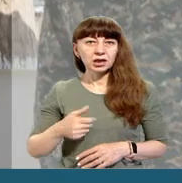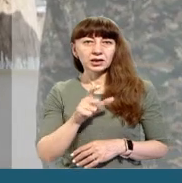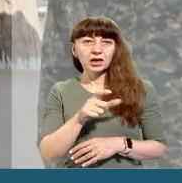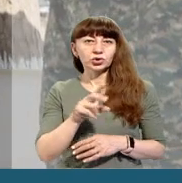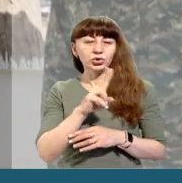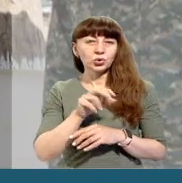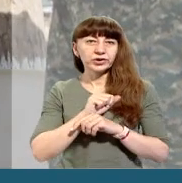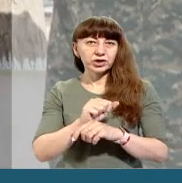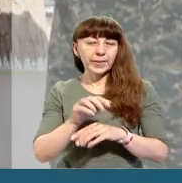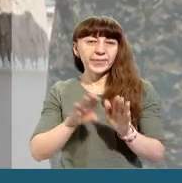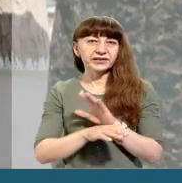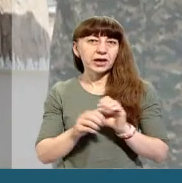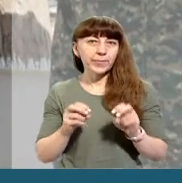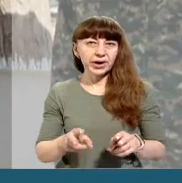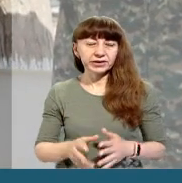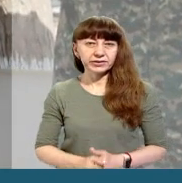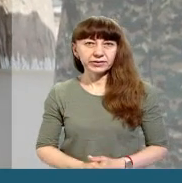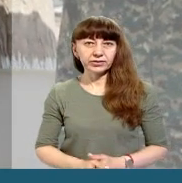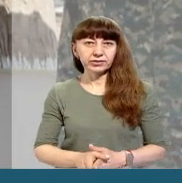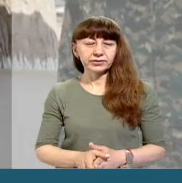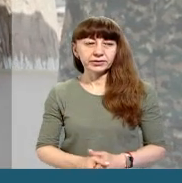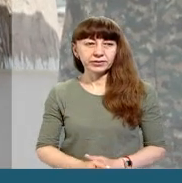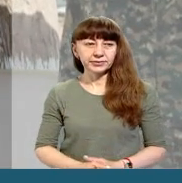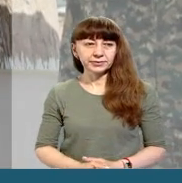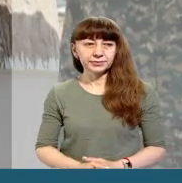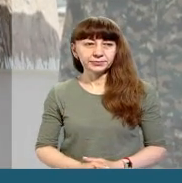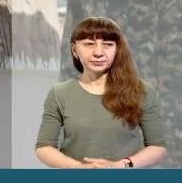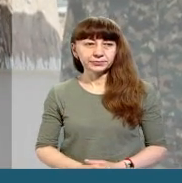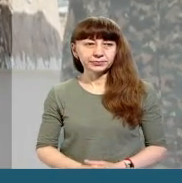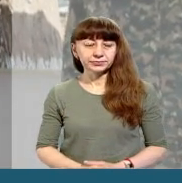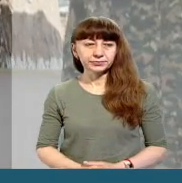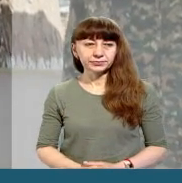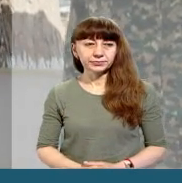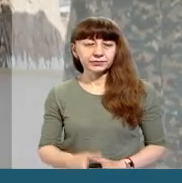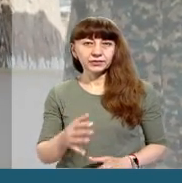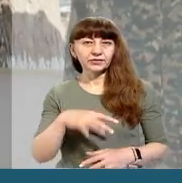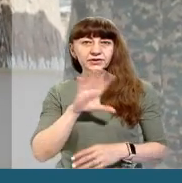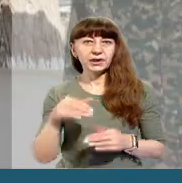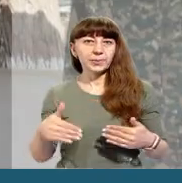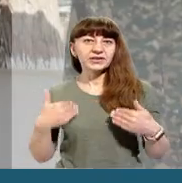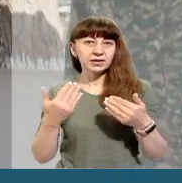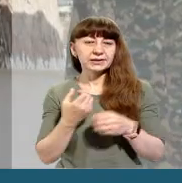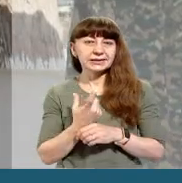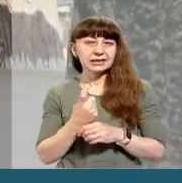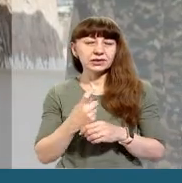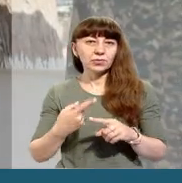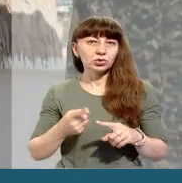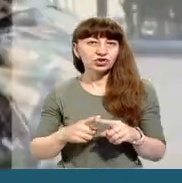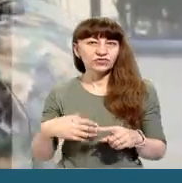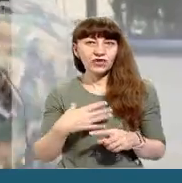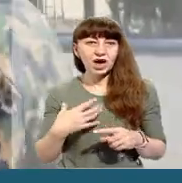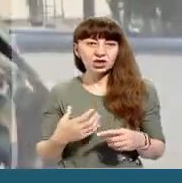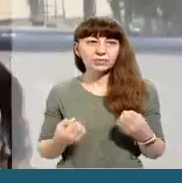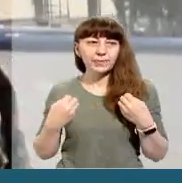туғанда осы мемлекеттік туымыздың астына жиналып, еліміздің, елдігіміздің, ерлігіміздің бірлігін көрсеткен осы барша